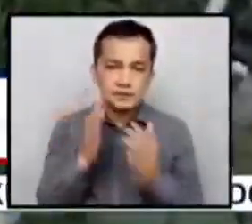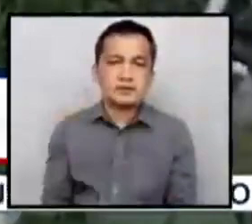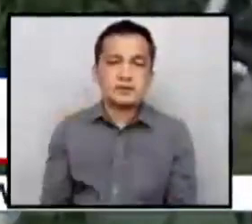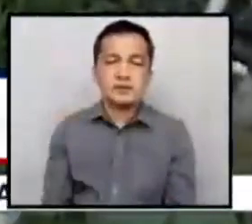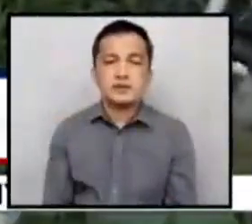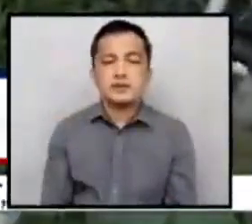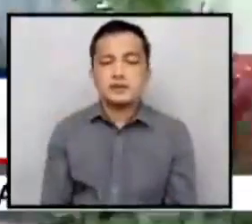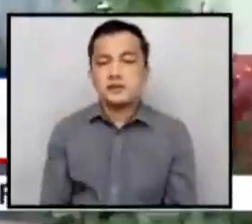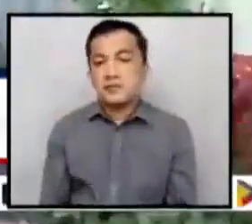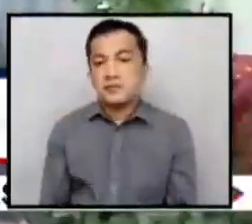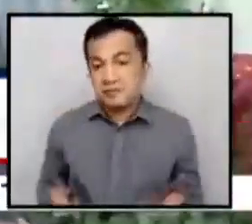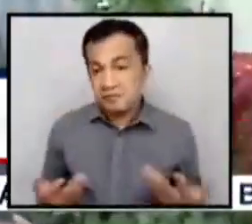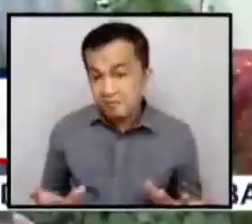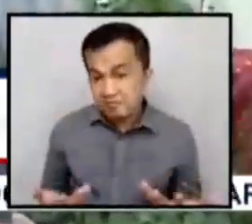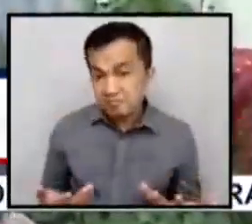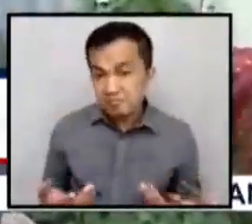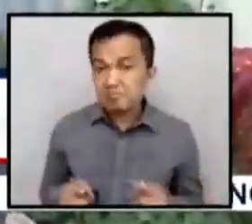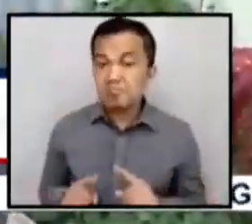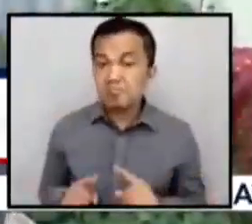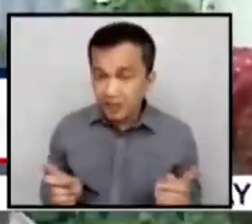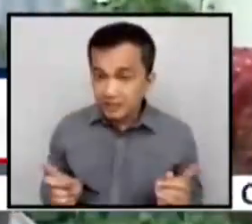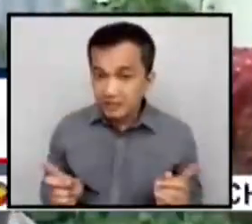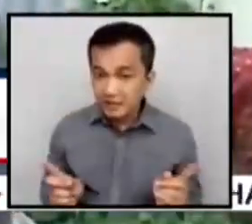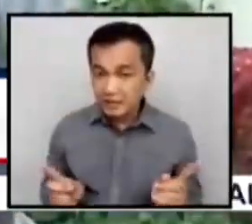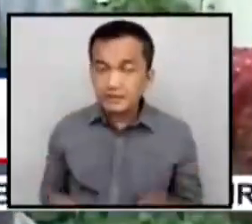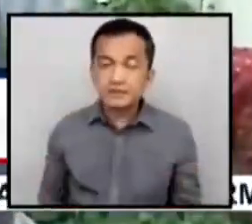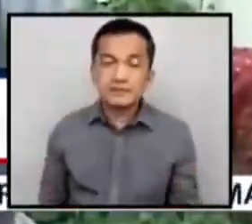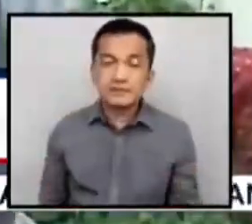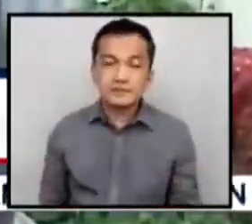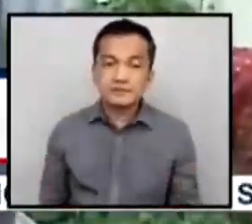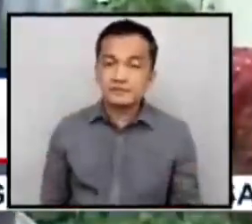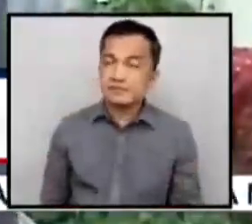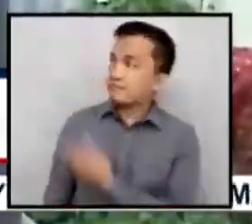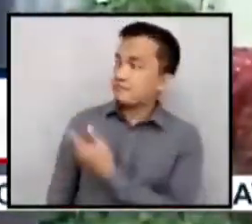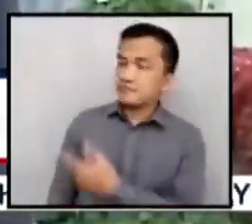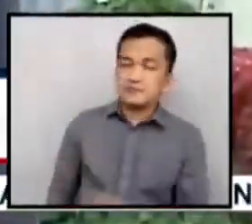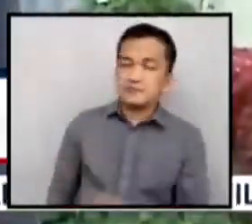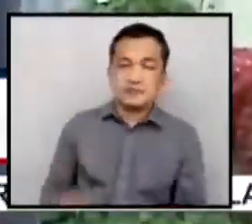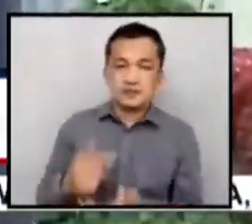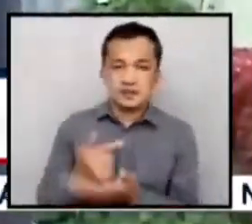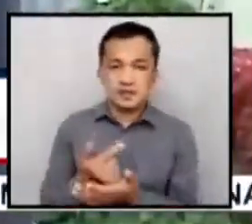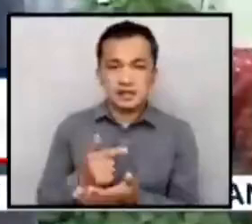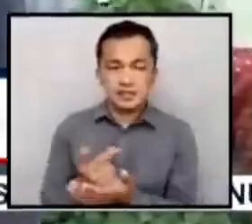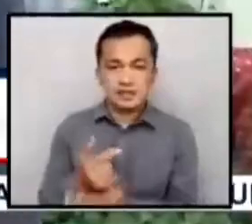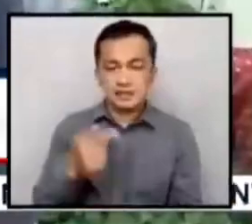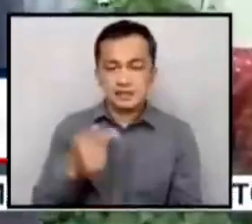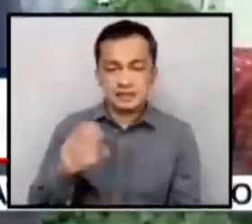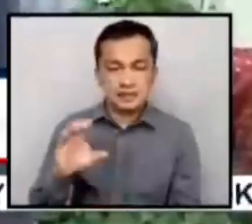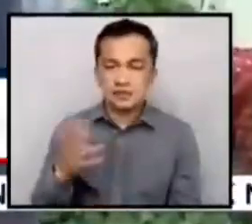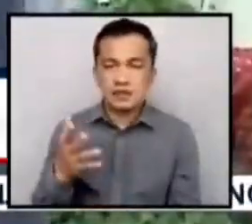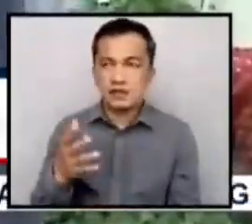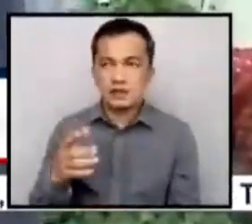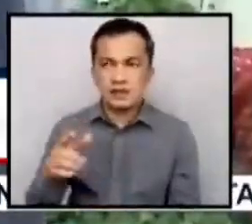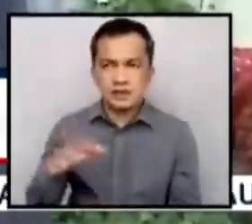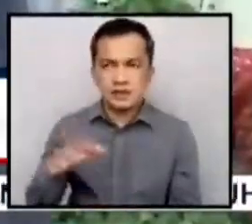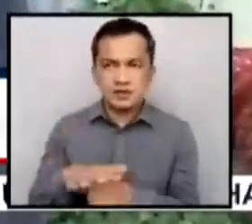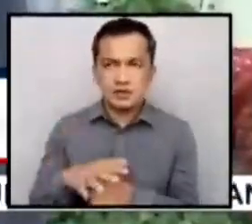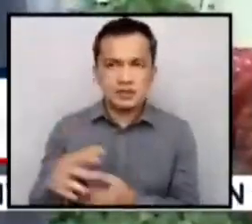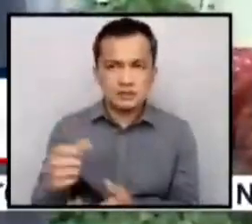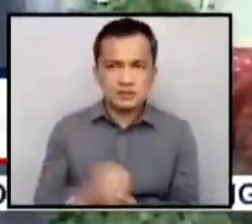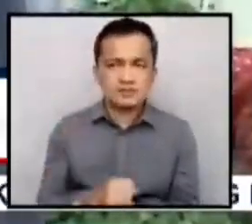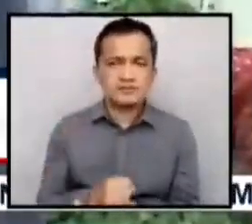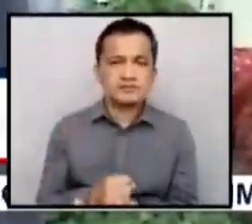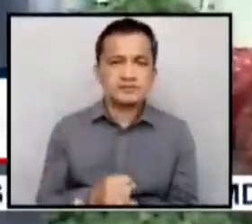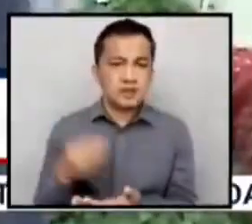lang... Yung bawang kasi natin, sir, ngayon, wala pong locally harvest. So yung... Tinatangkilik po